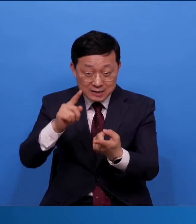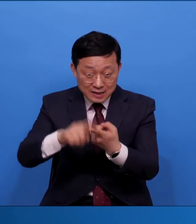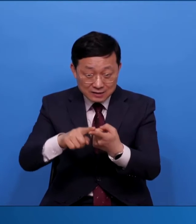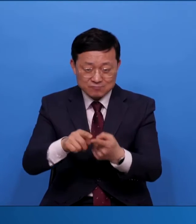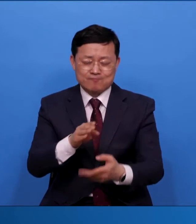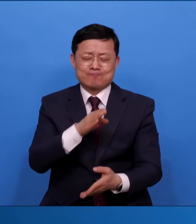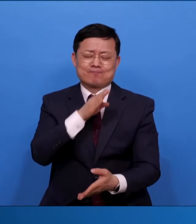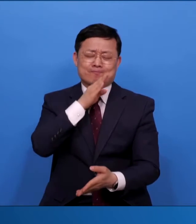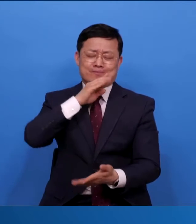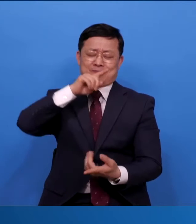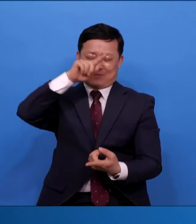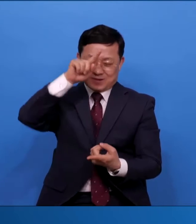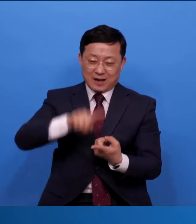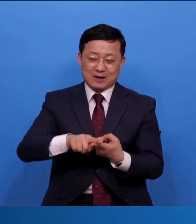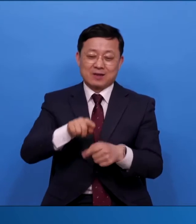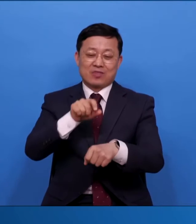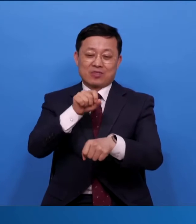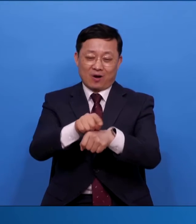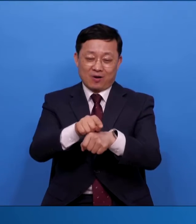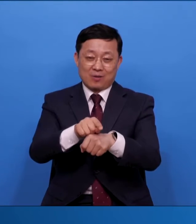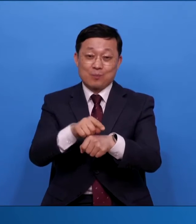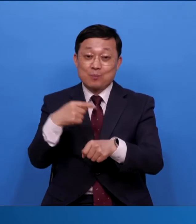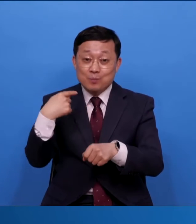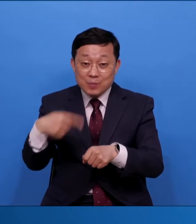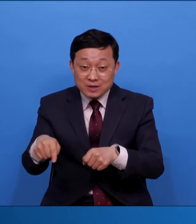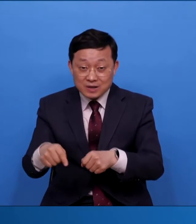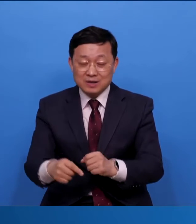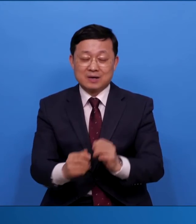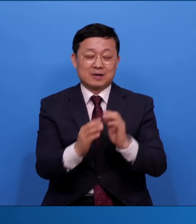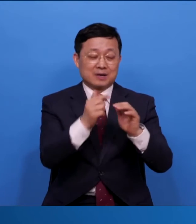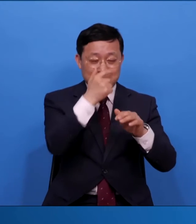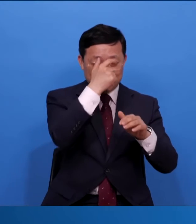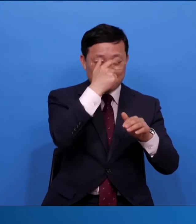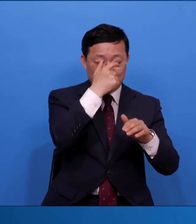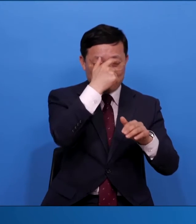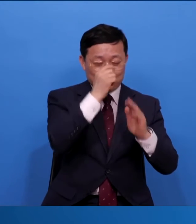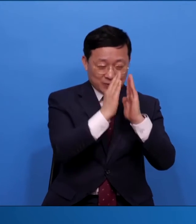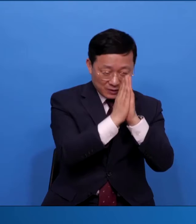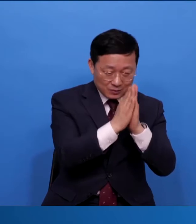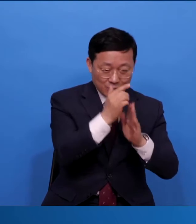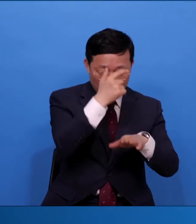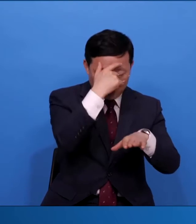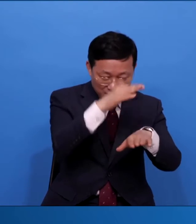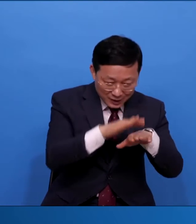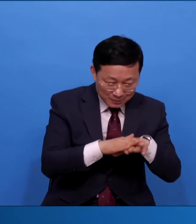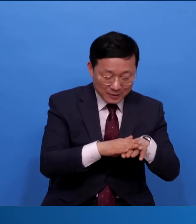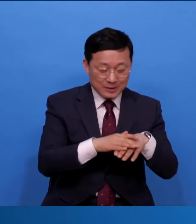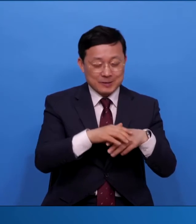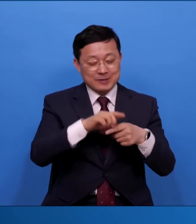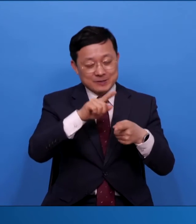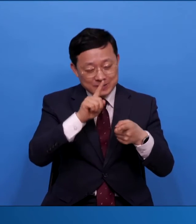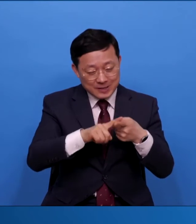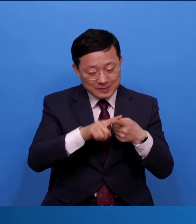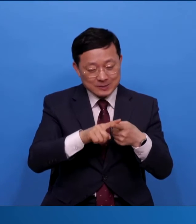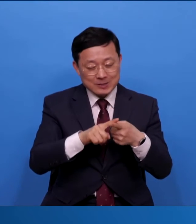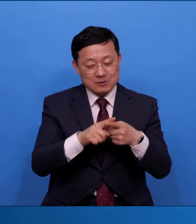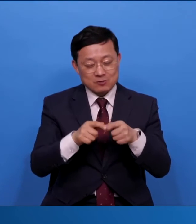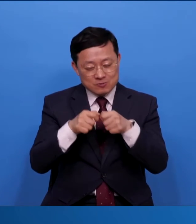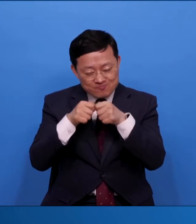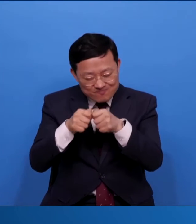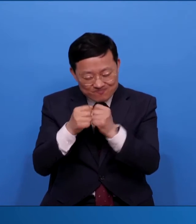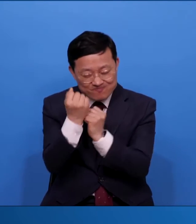进了会堂，看着未来，说了当为性。 저 기도와 예배. 而且说了祷告和礼拜。 자, 이게 참 제자에게 가르쳐야 되는 거예요.